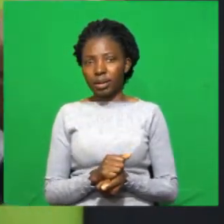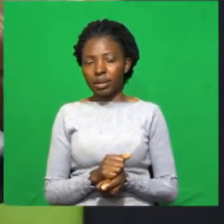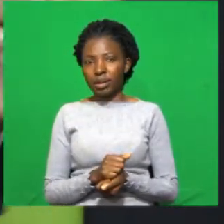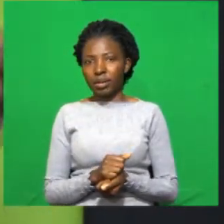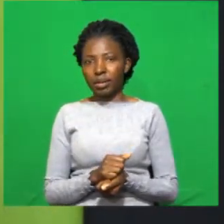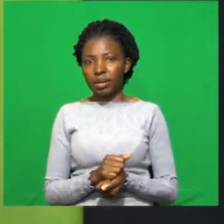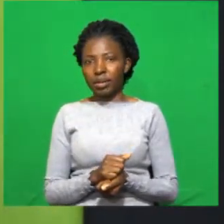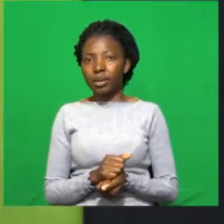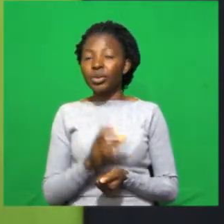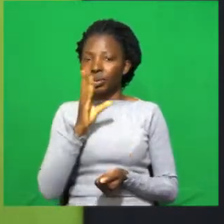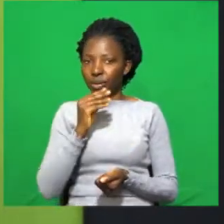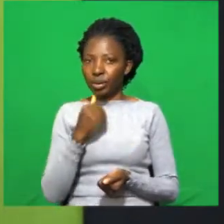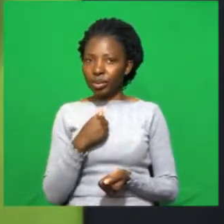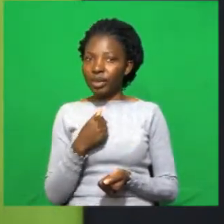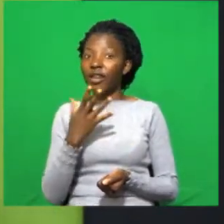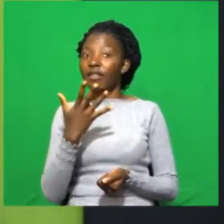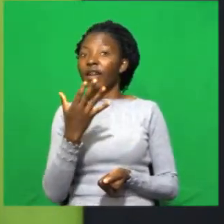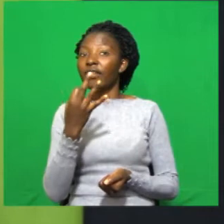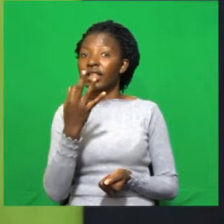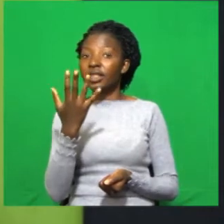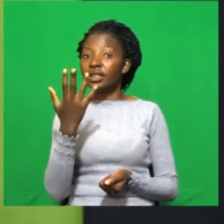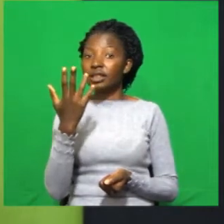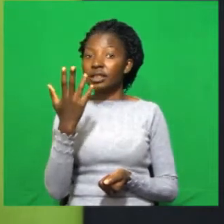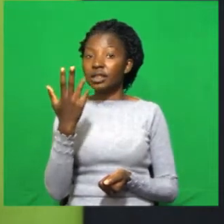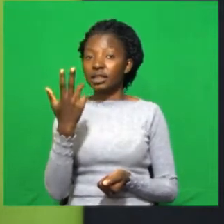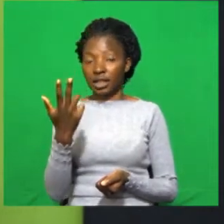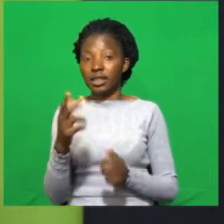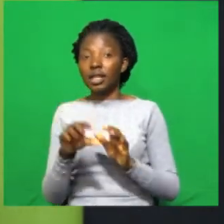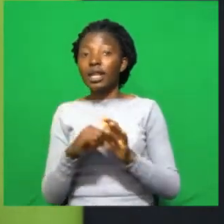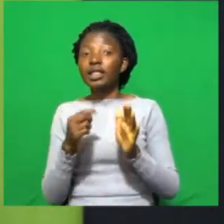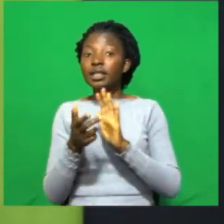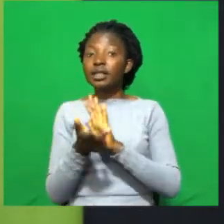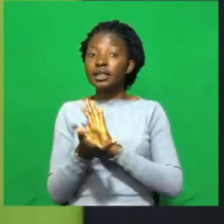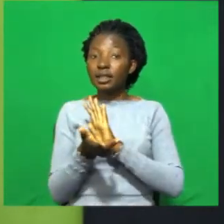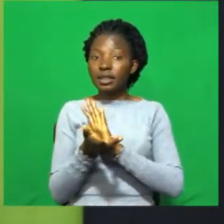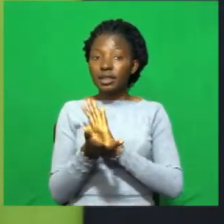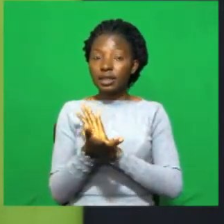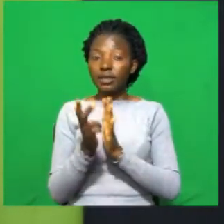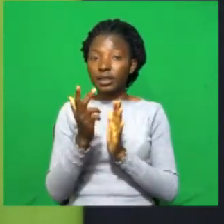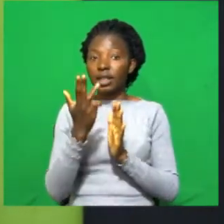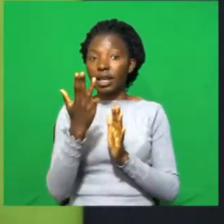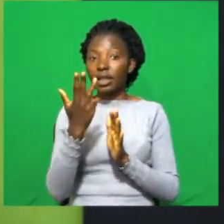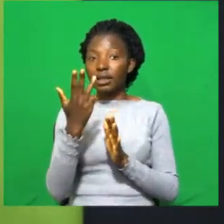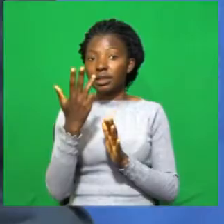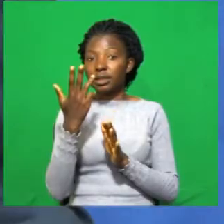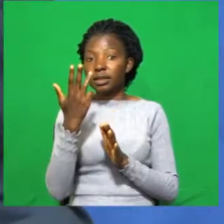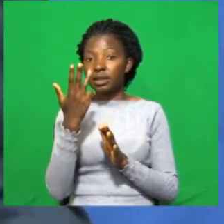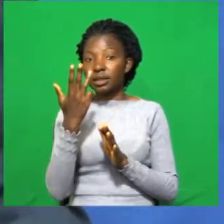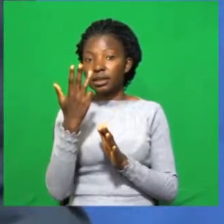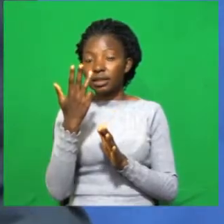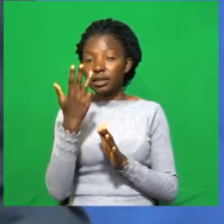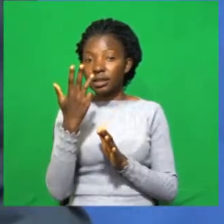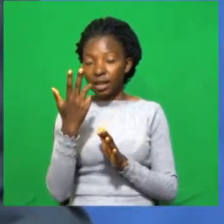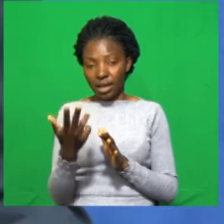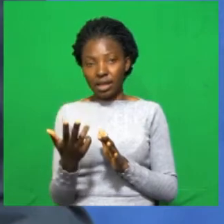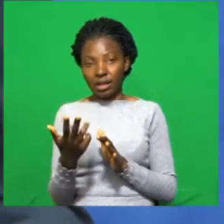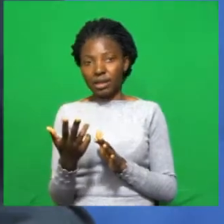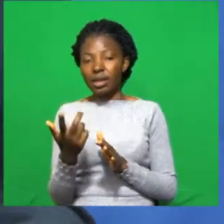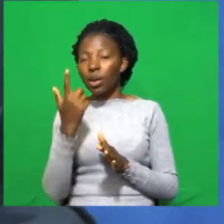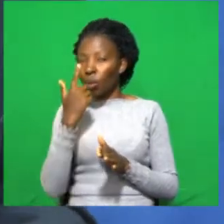kukutrepai. Mandudza gore ra538 nera 1798 rakasungwa mukuru wechechi riya. ndoda kuona